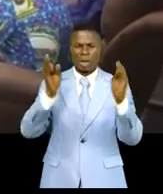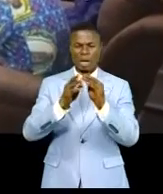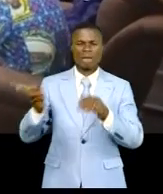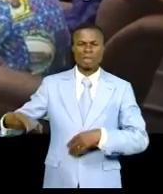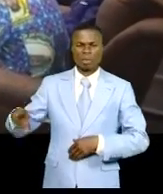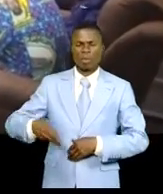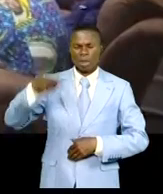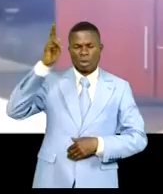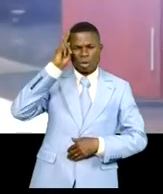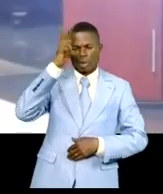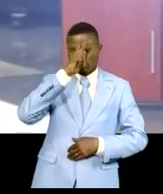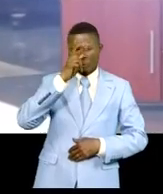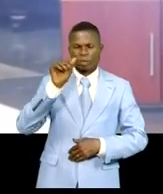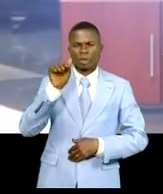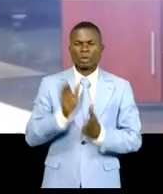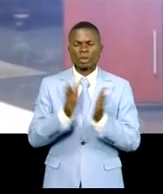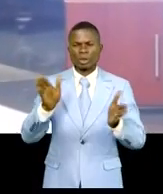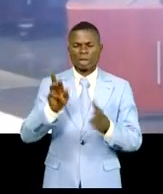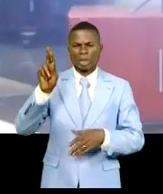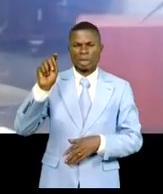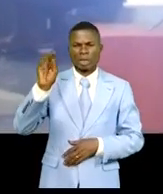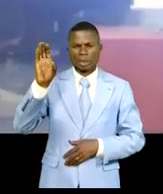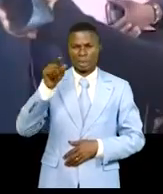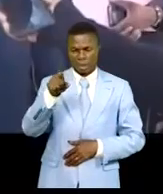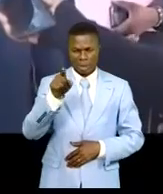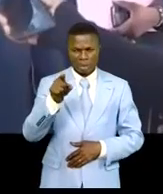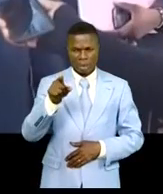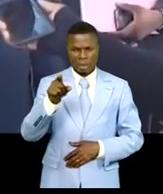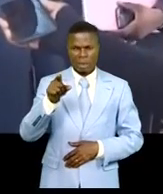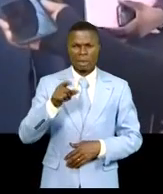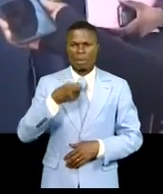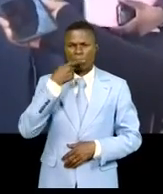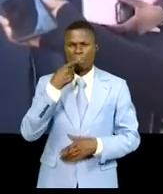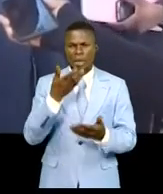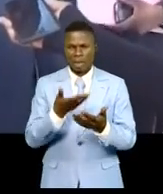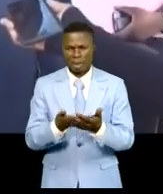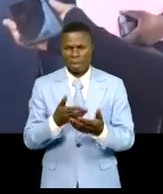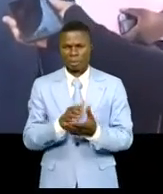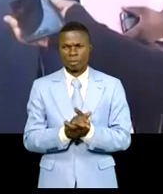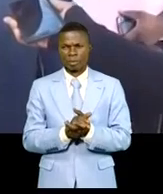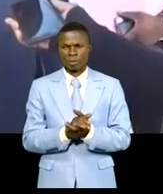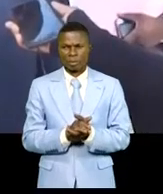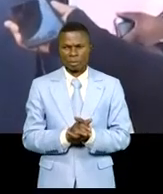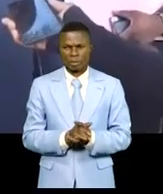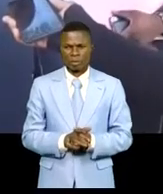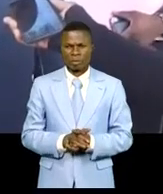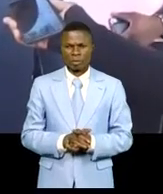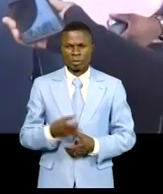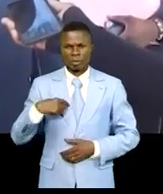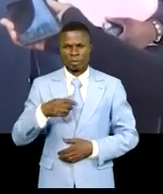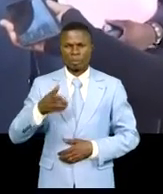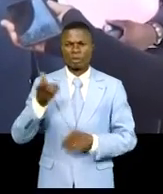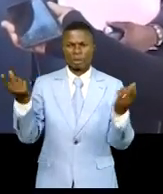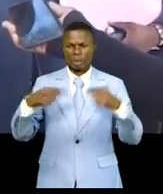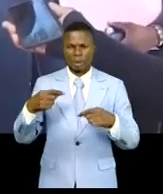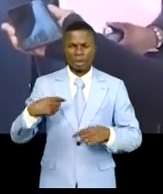du Haut-Katanga, DG Ernest Kabila Ilunga. Dans la coutumance, ou même dans le respect de la tradition, chaque fois